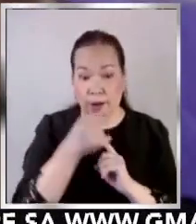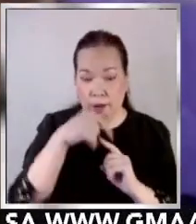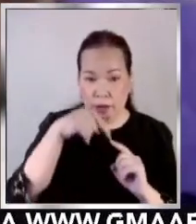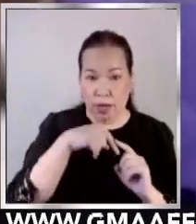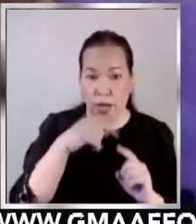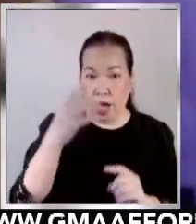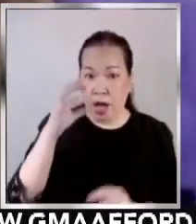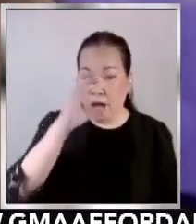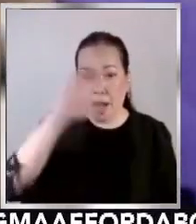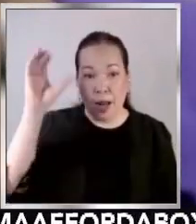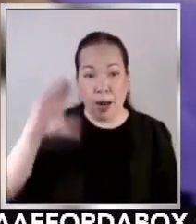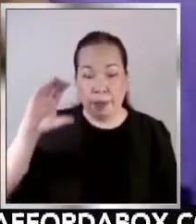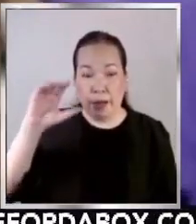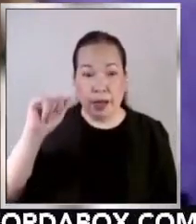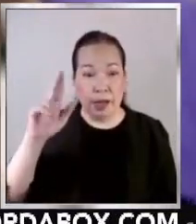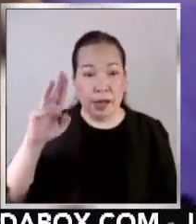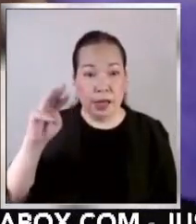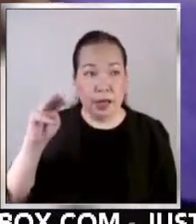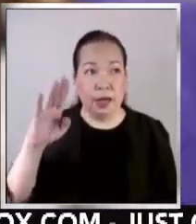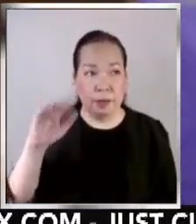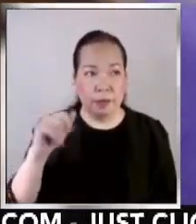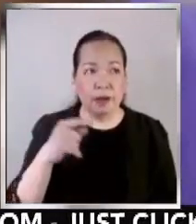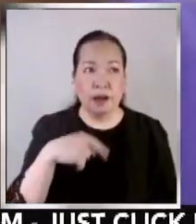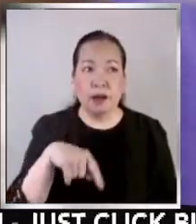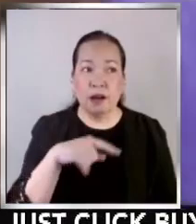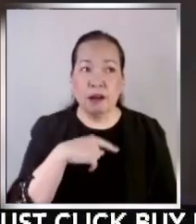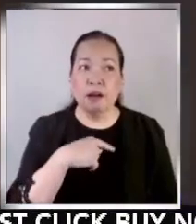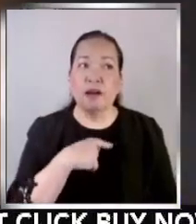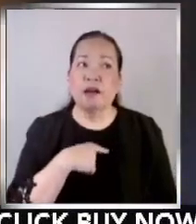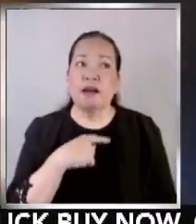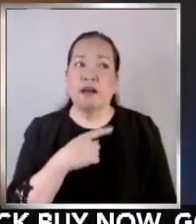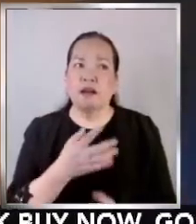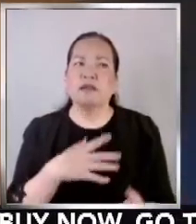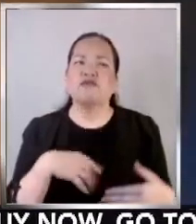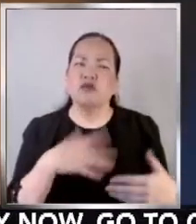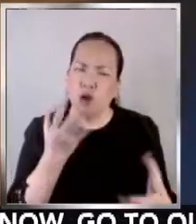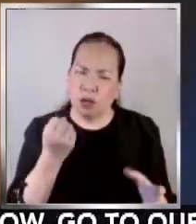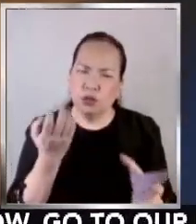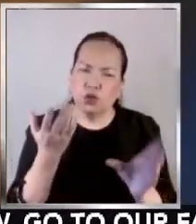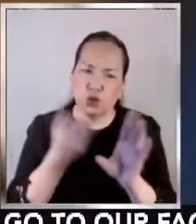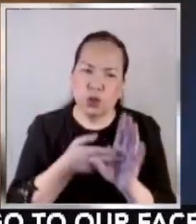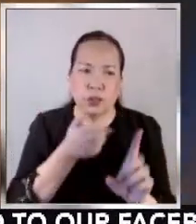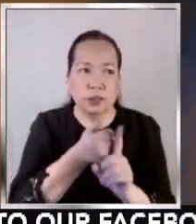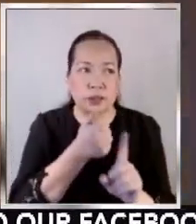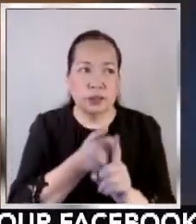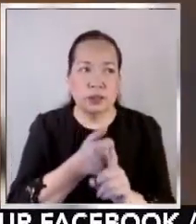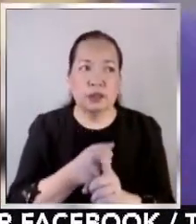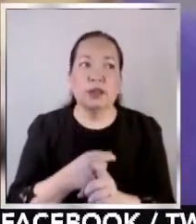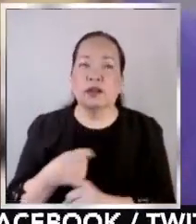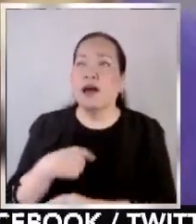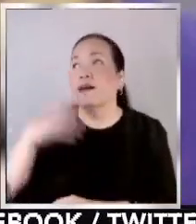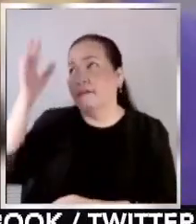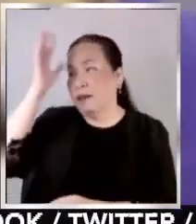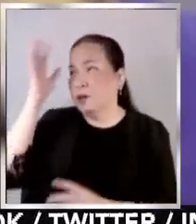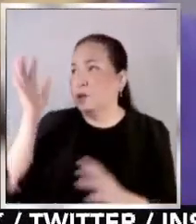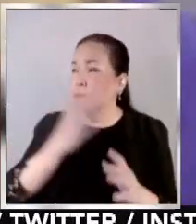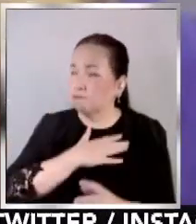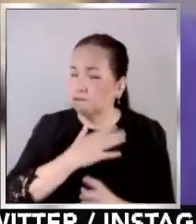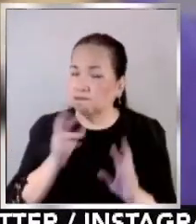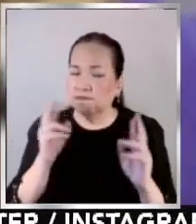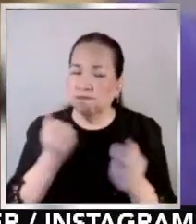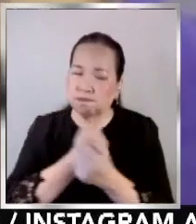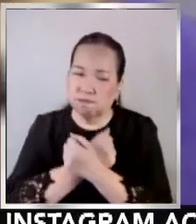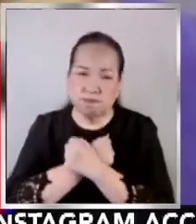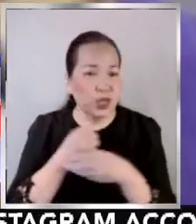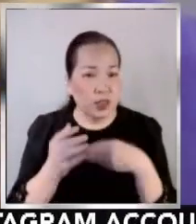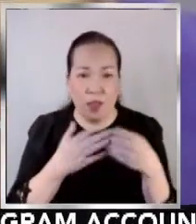anak, oh, na sumali ka. Pinusok siya, sumali siya. Yung ama natin, handa tayong mahalin kung sino at kung ano po